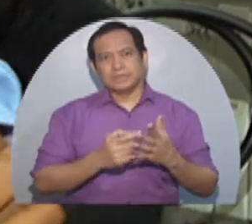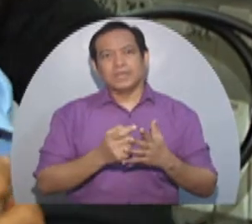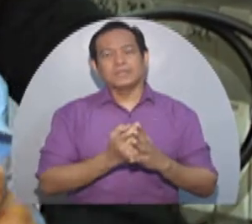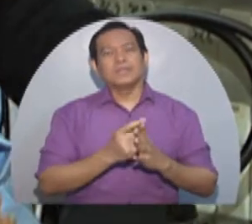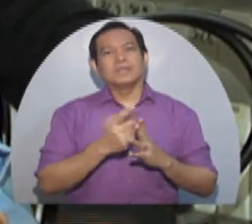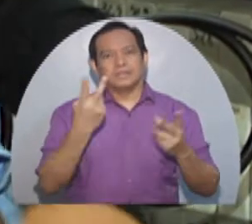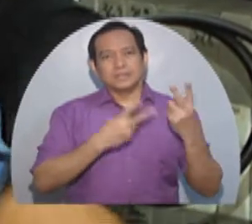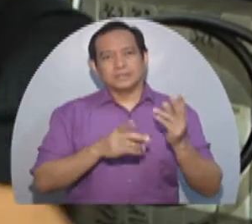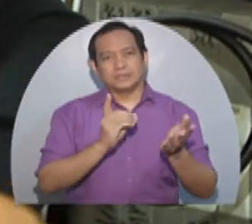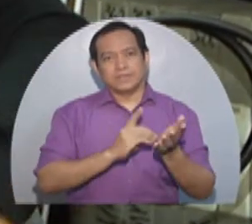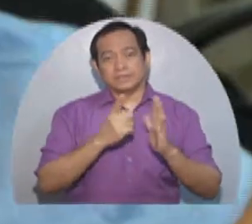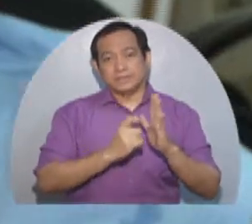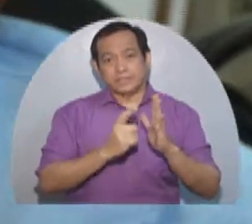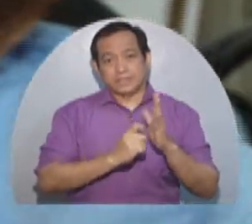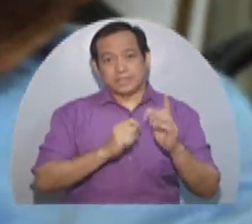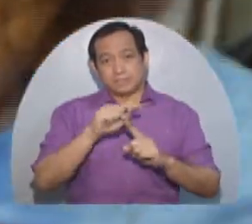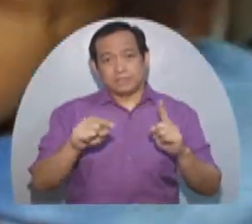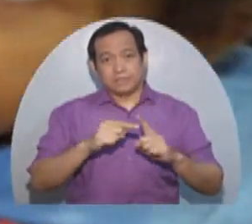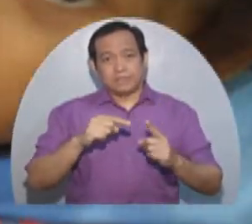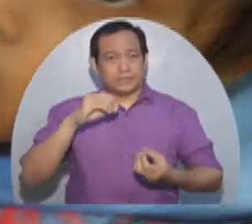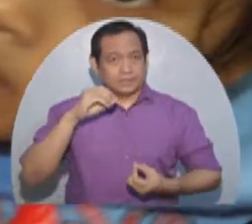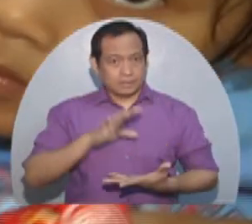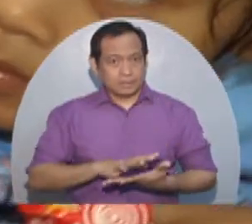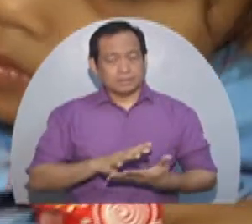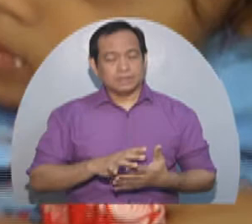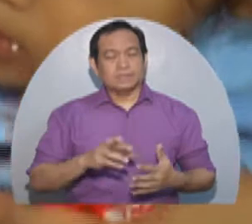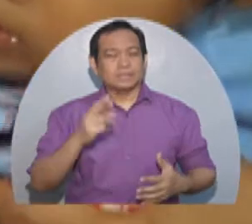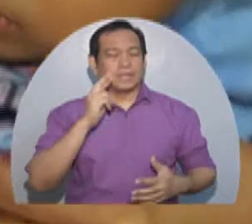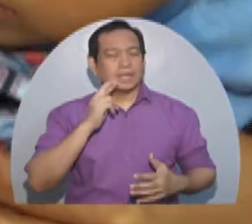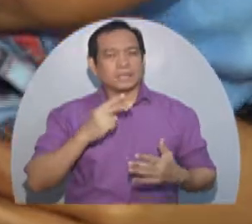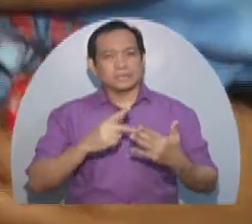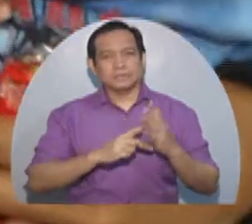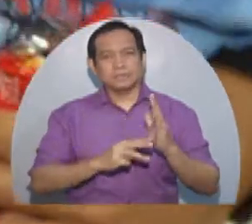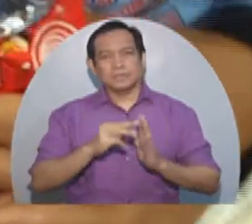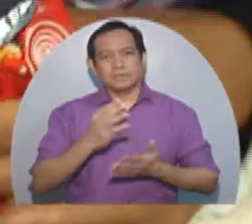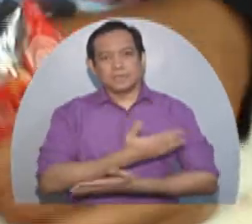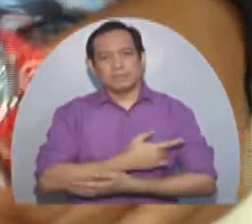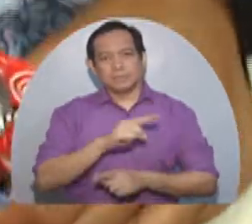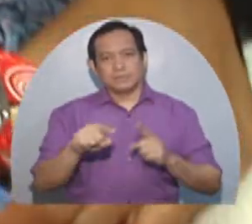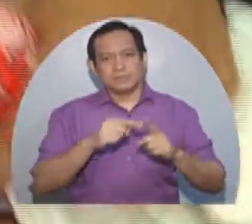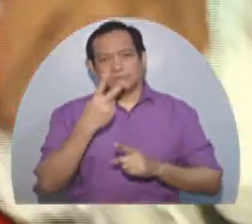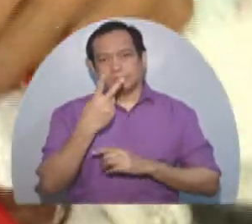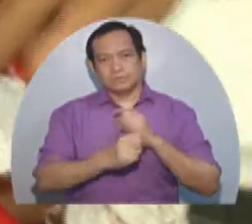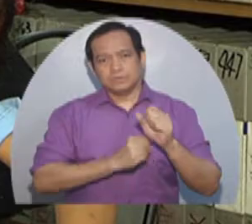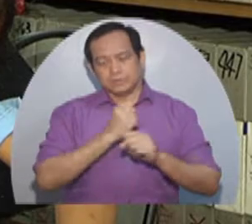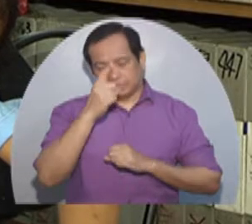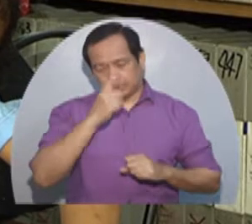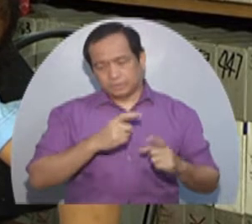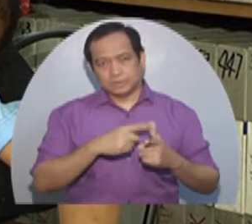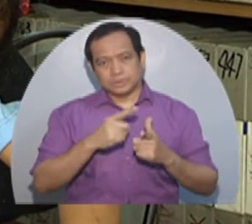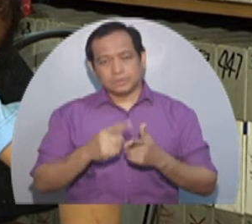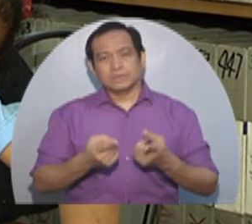habang ipinagbubuntis siya. Si Rihanna ay isang premature baby. Noong nag 2 years old po siya,